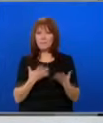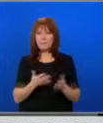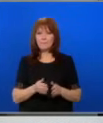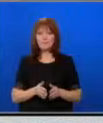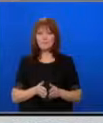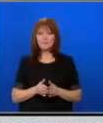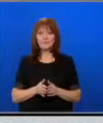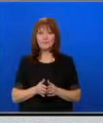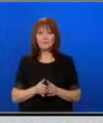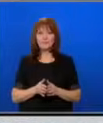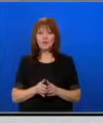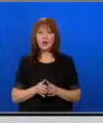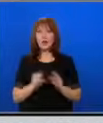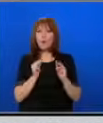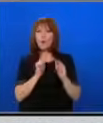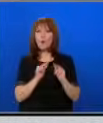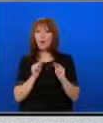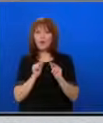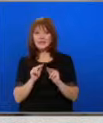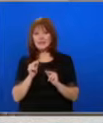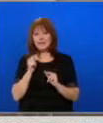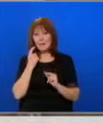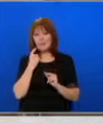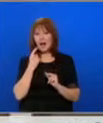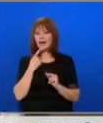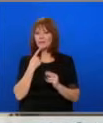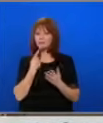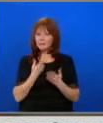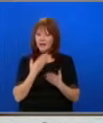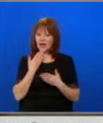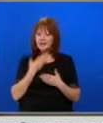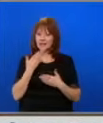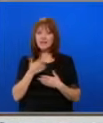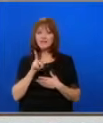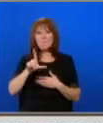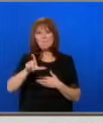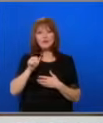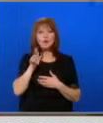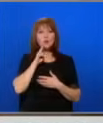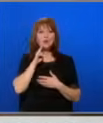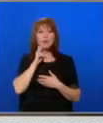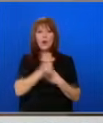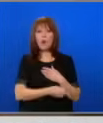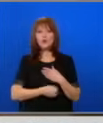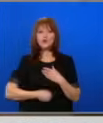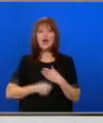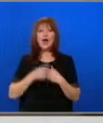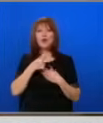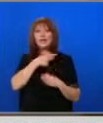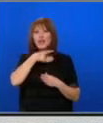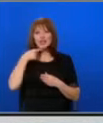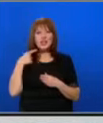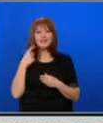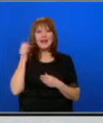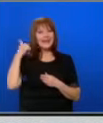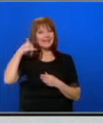всичко. Уроците на блага разказва историята на пенсионирана учителка от град Шумен, която става жертва на телефонна измама.